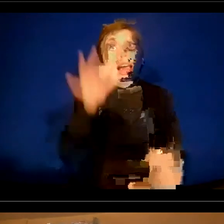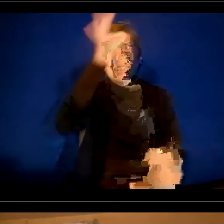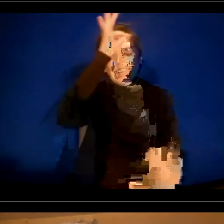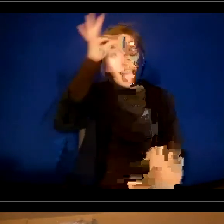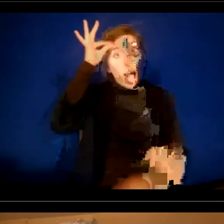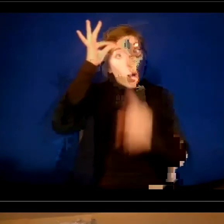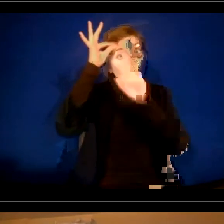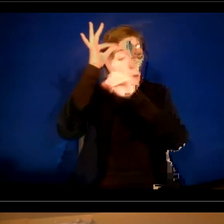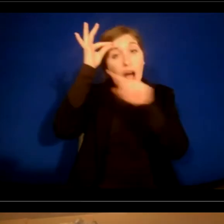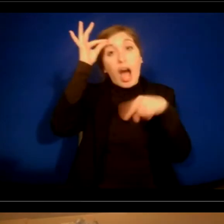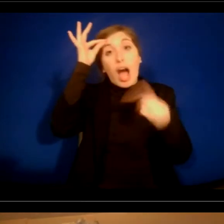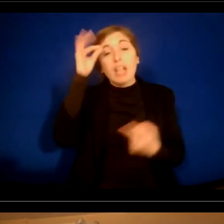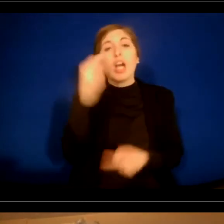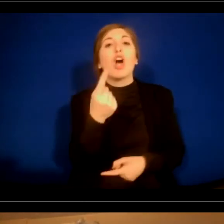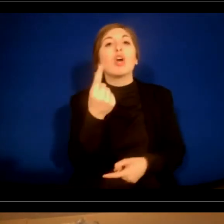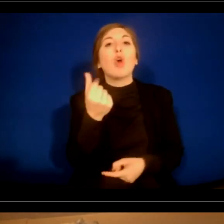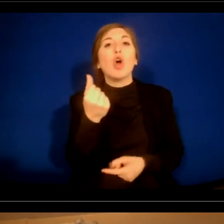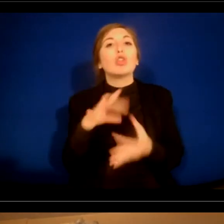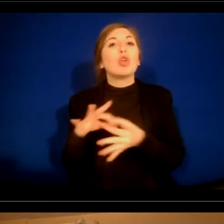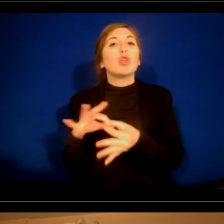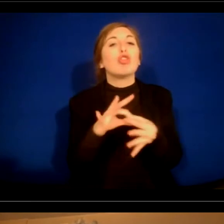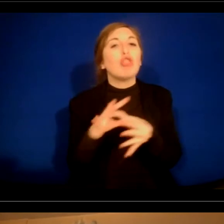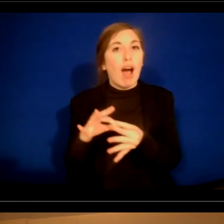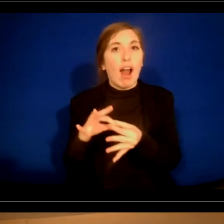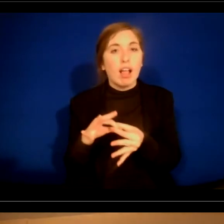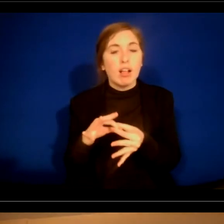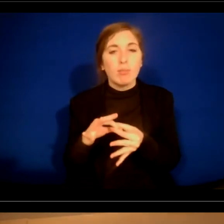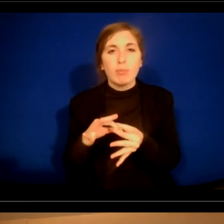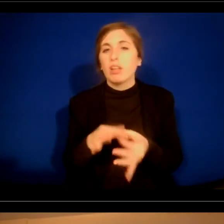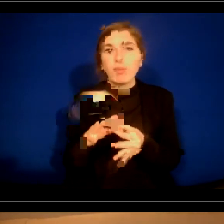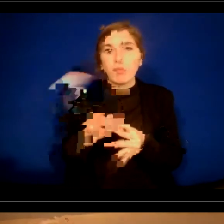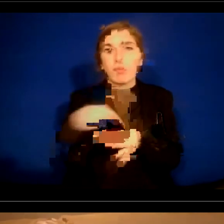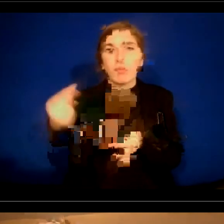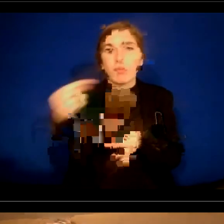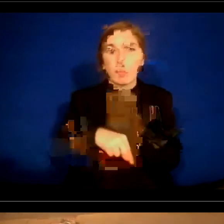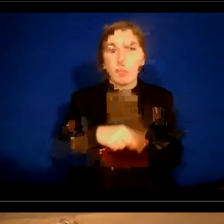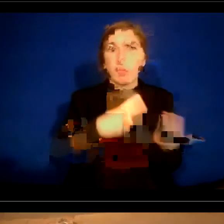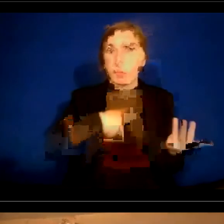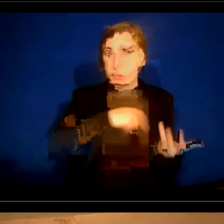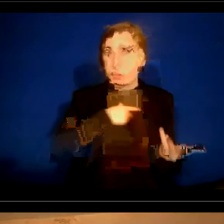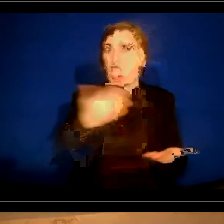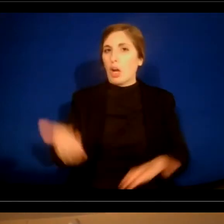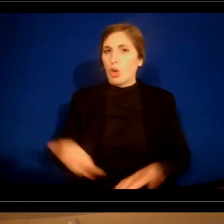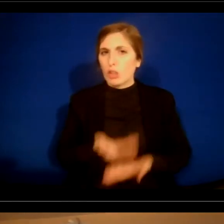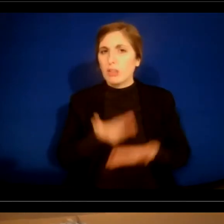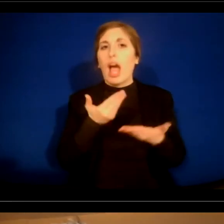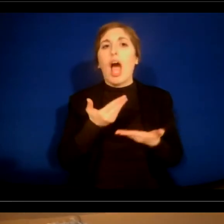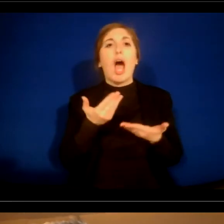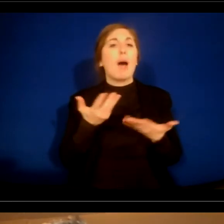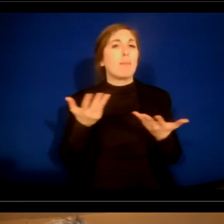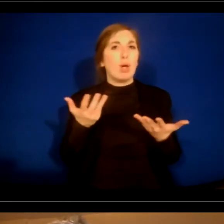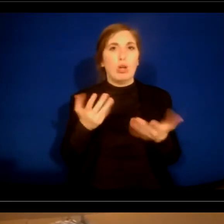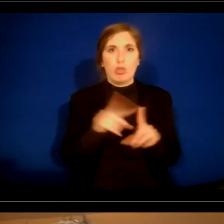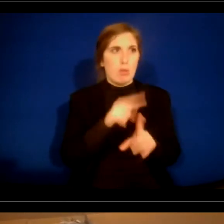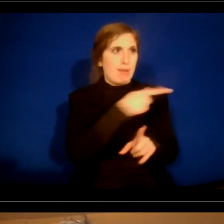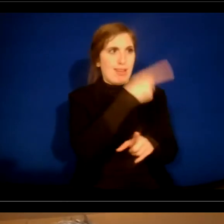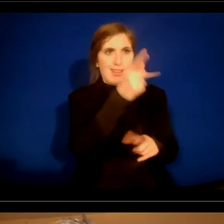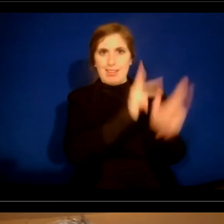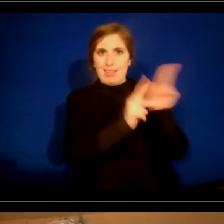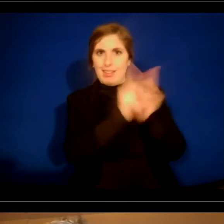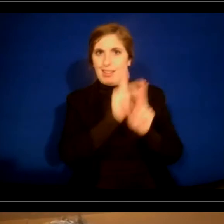saranno potenzialmente supportate da UNHCR Italia all'interno di un programma di integrazione